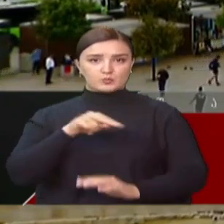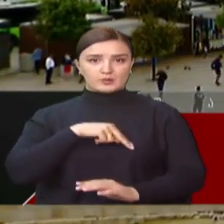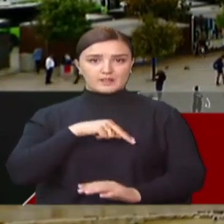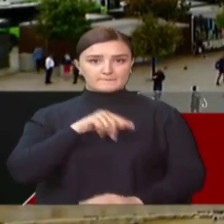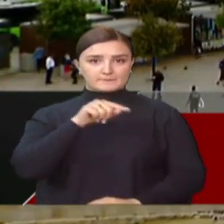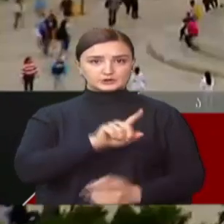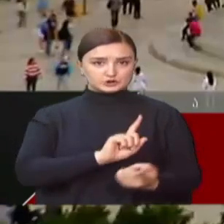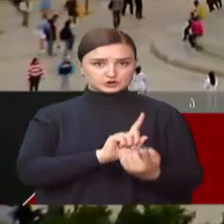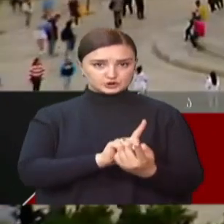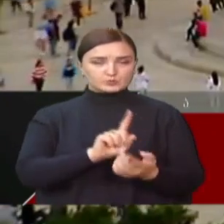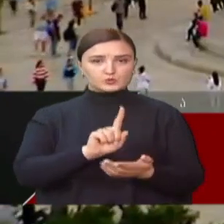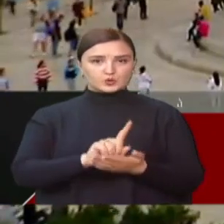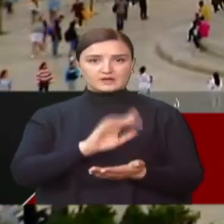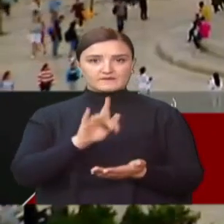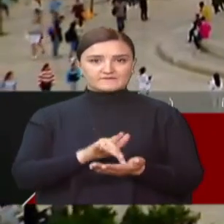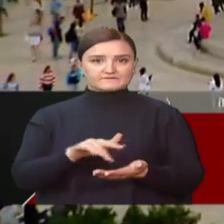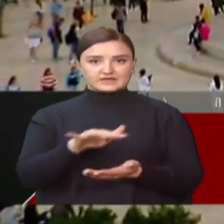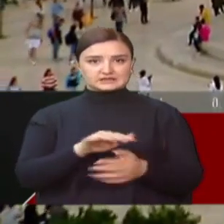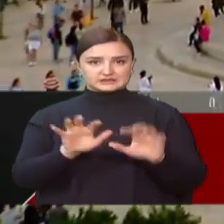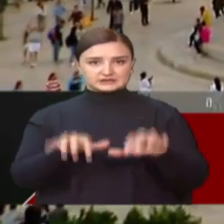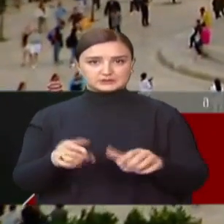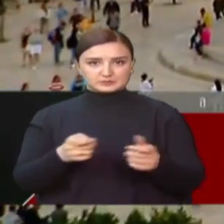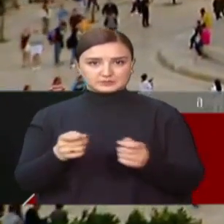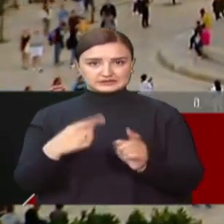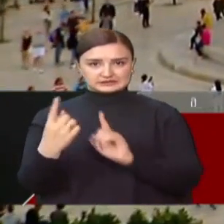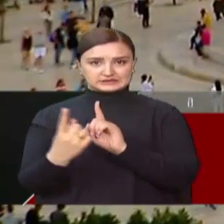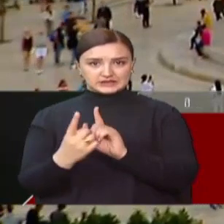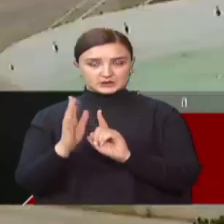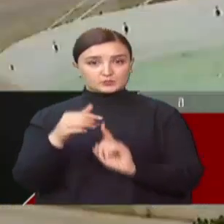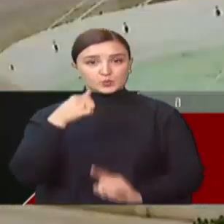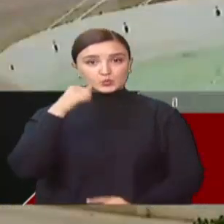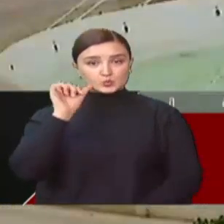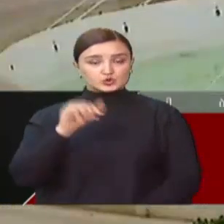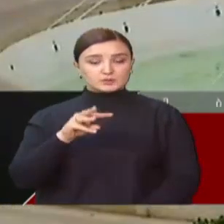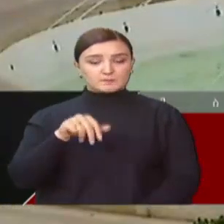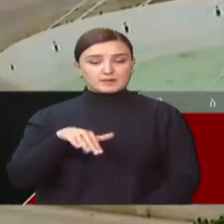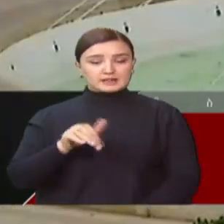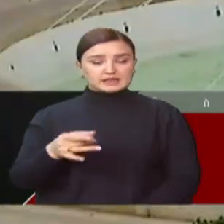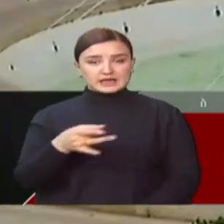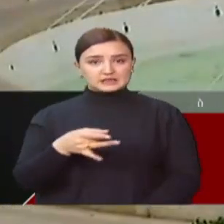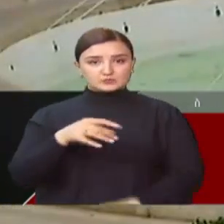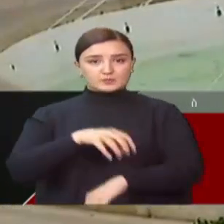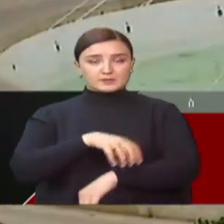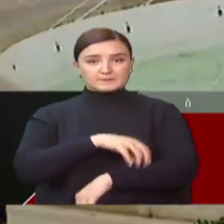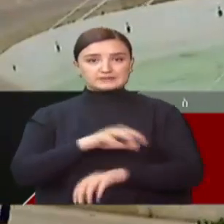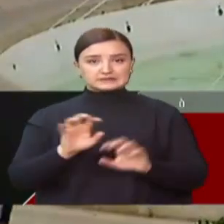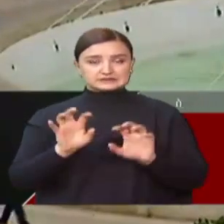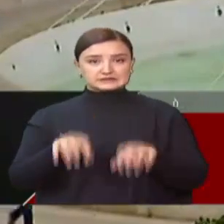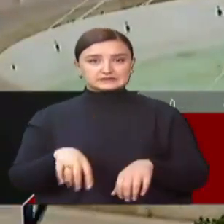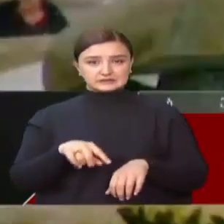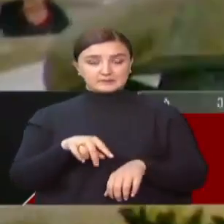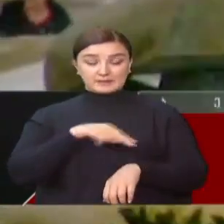პარლამენტის დონეზე, ასევე ქვეყნის პრეზიდენტთან. Იმის გათვალისწინებით, რომ გუშინ Maltis Republicის პარლამენტის თავმჯდომარემ